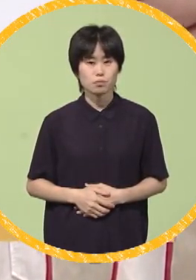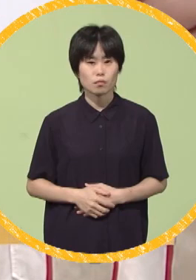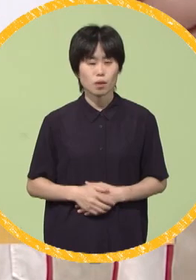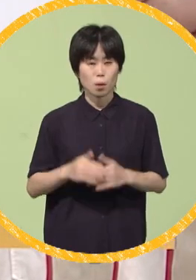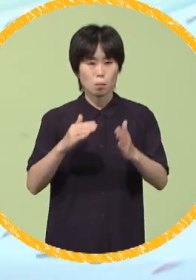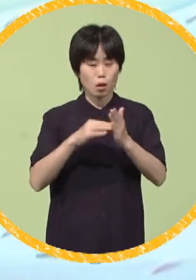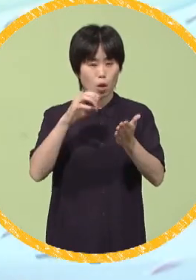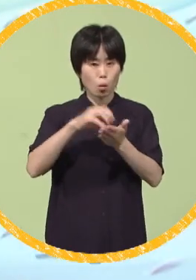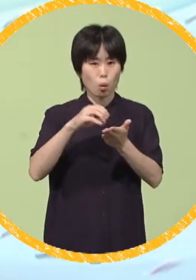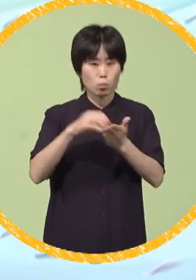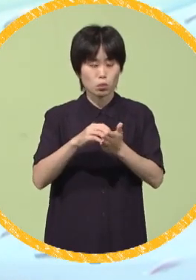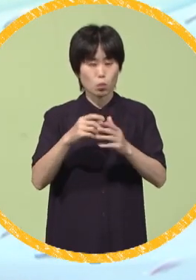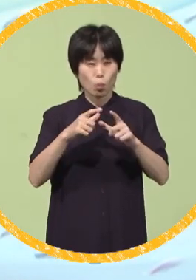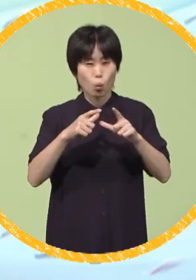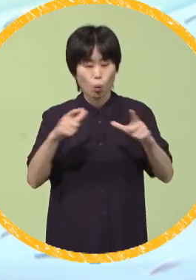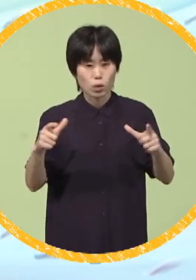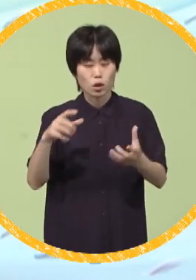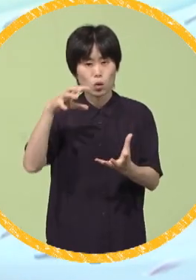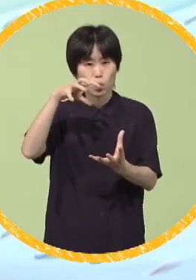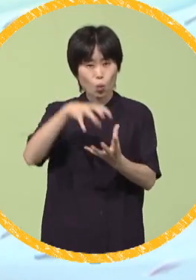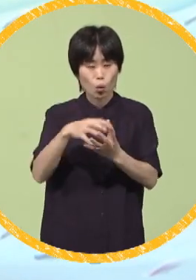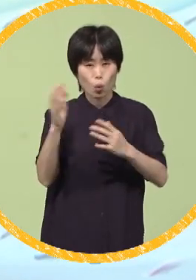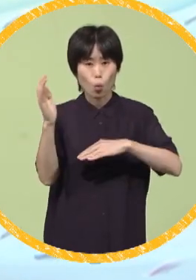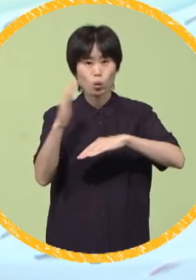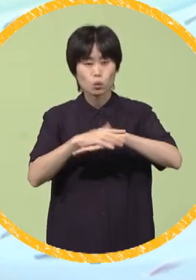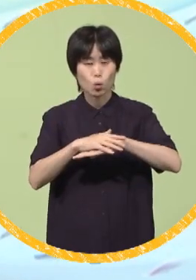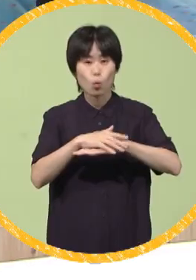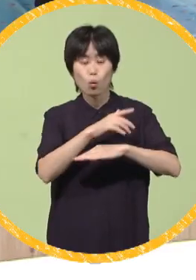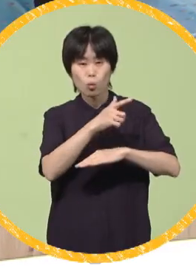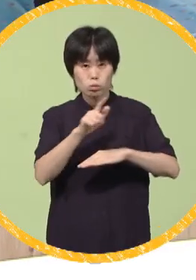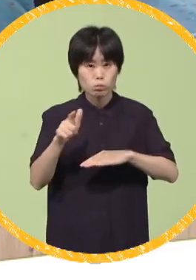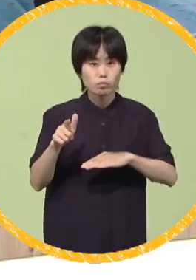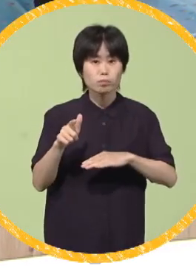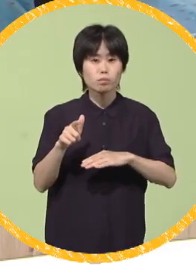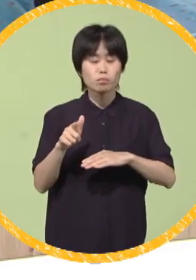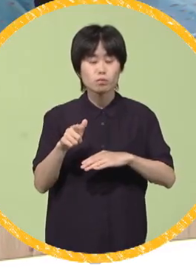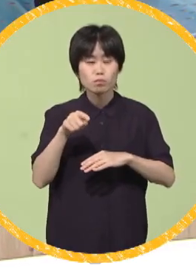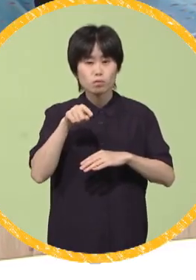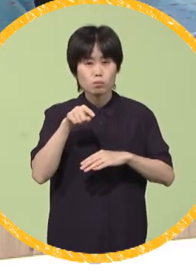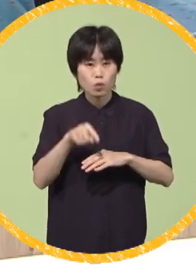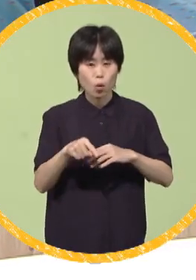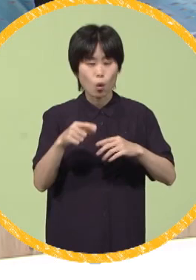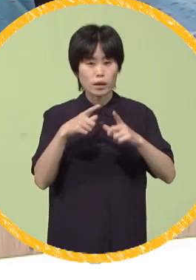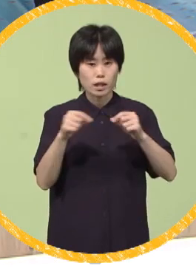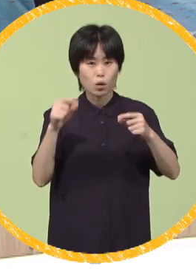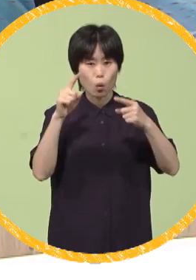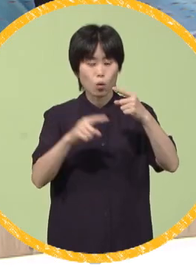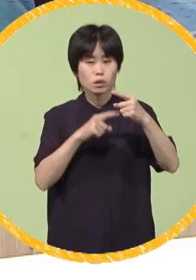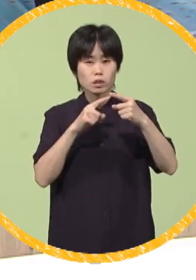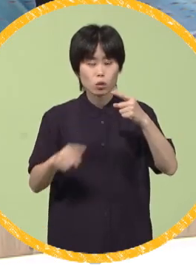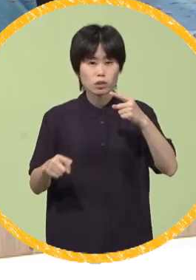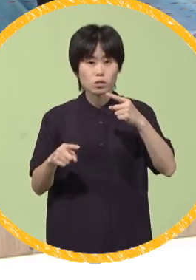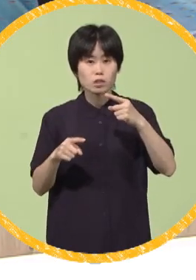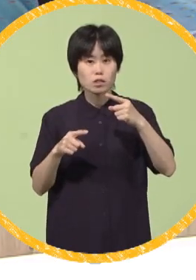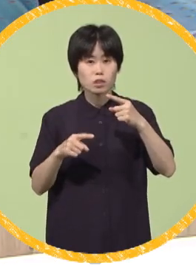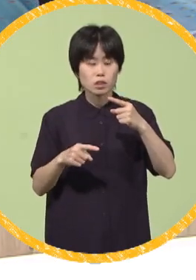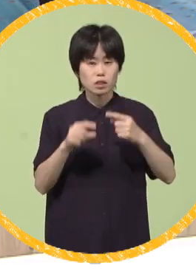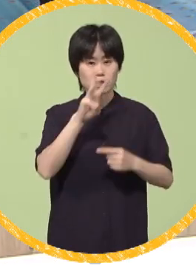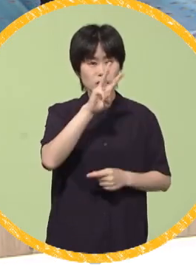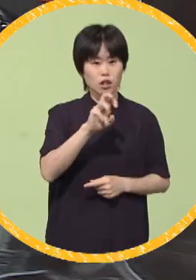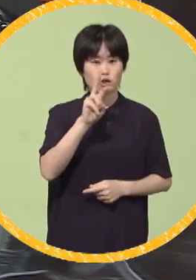の中で一番多い容器や包装類、うん、このゴミなんですけど、日本人1人当たりの廃棄量が年間